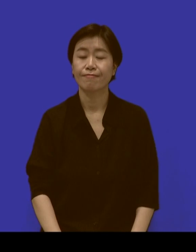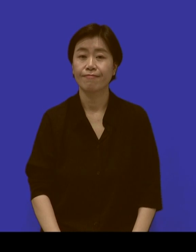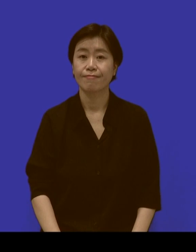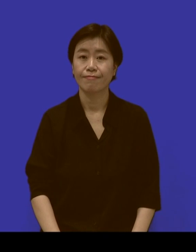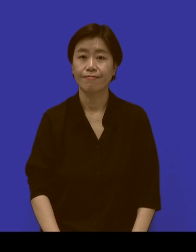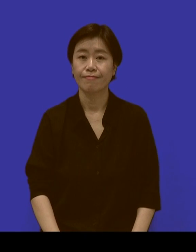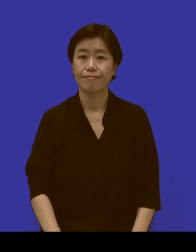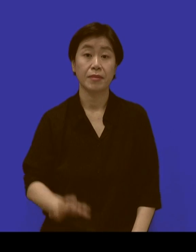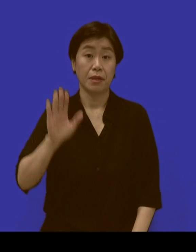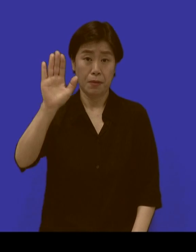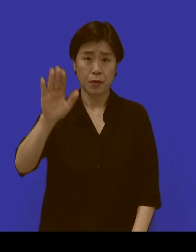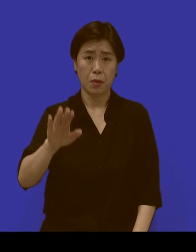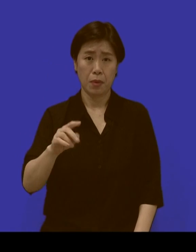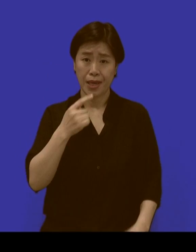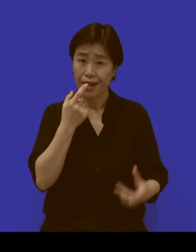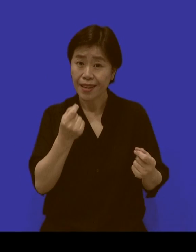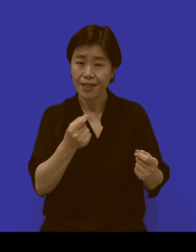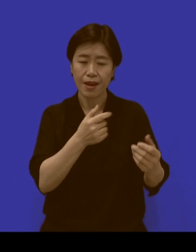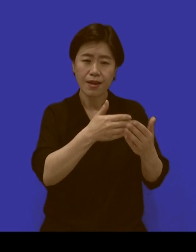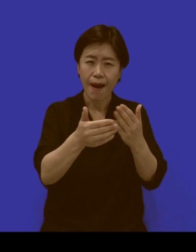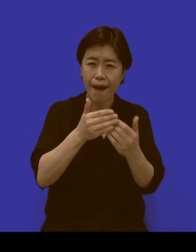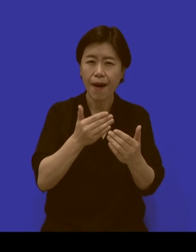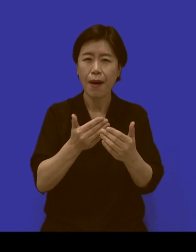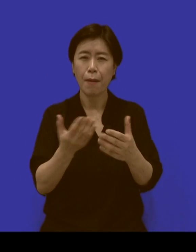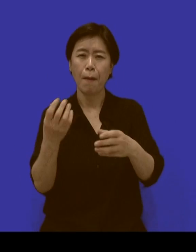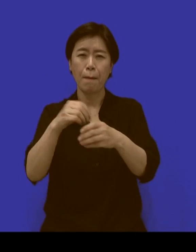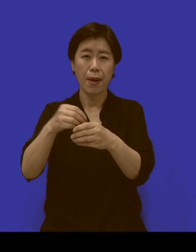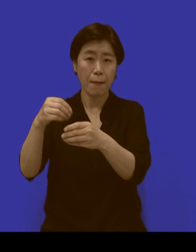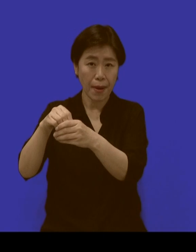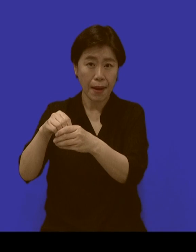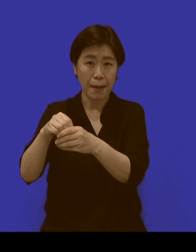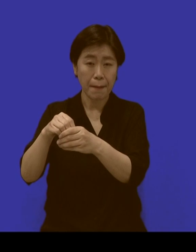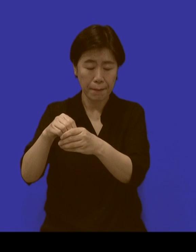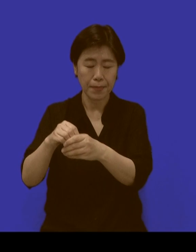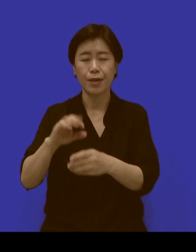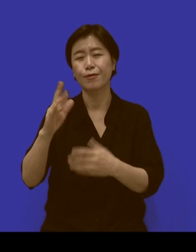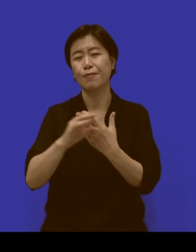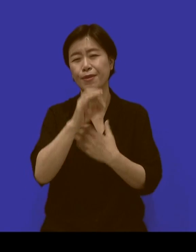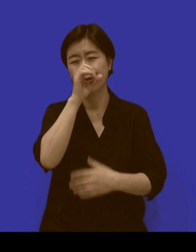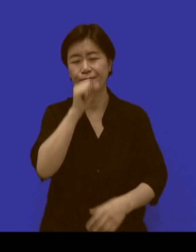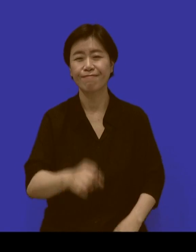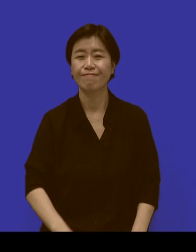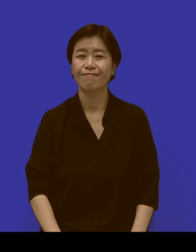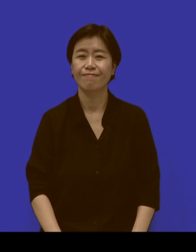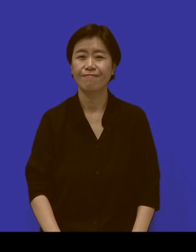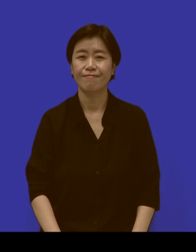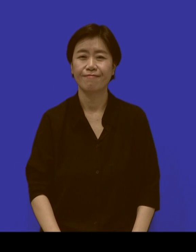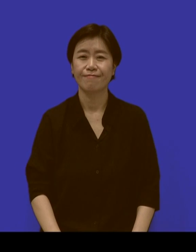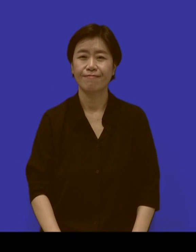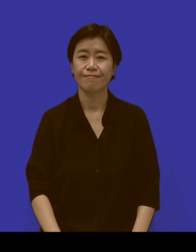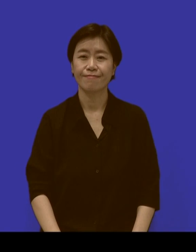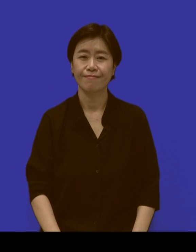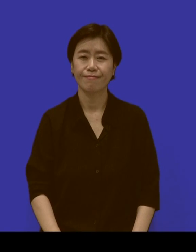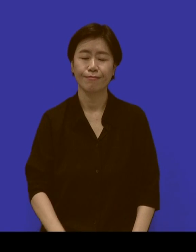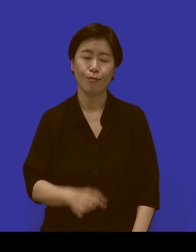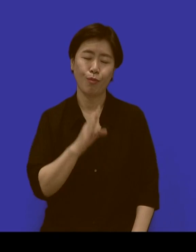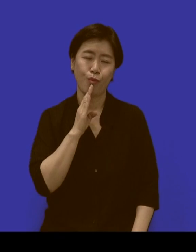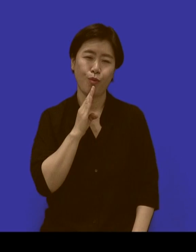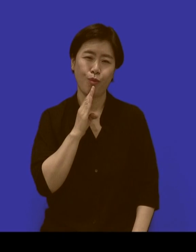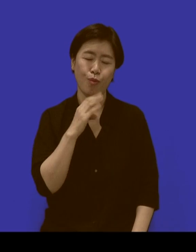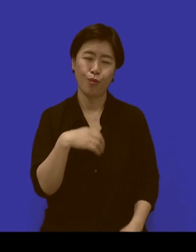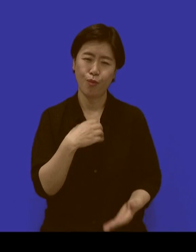이야기들을 계속 앞으로도 할 수 있는 예. 그런 시간과 공간들이 있었으면 좋겠습니다. 네.